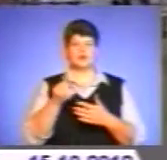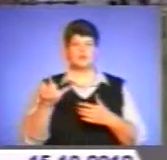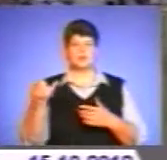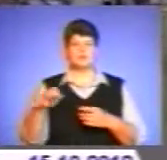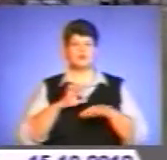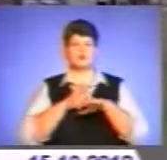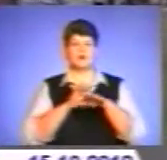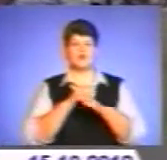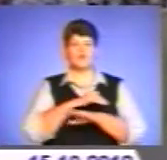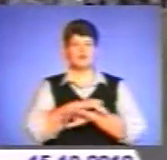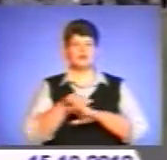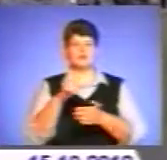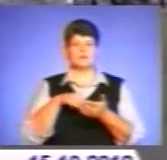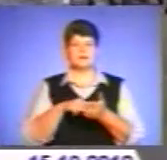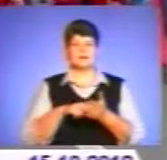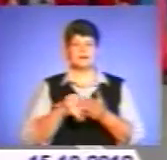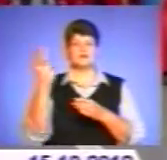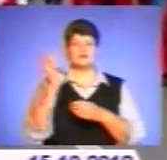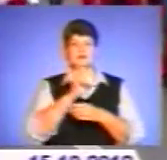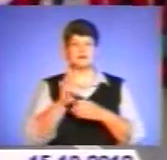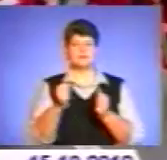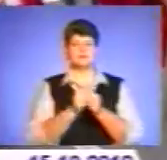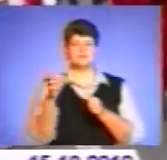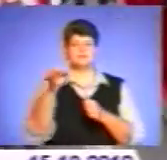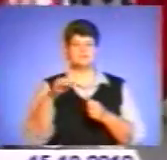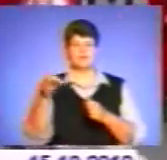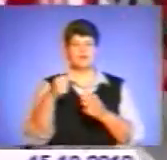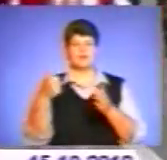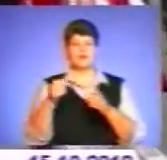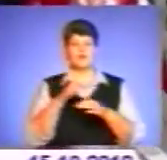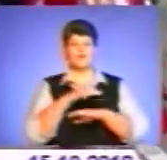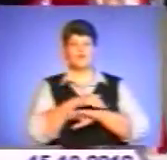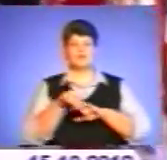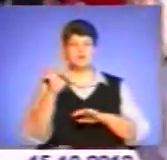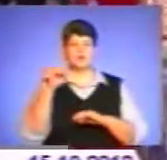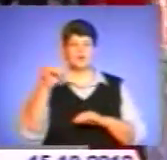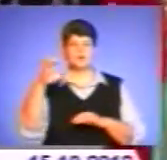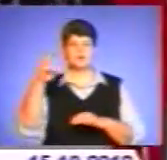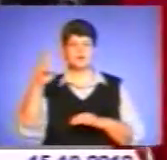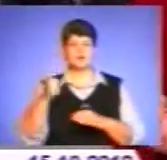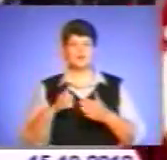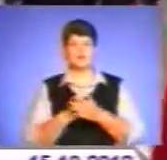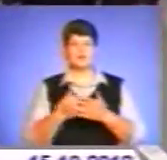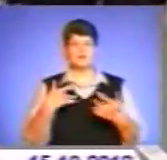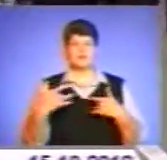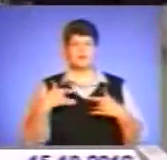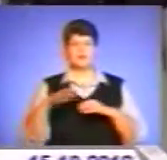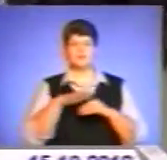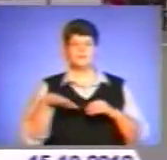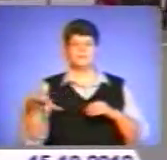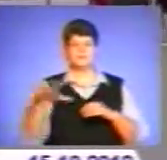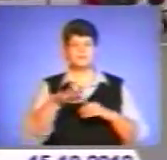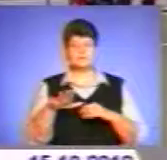міста за маршрутом – Наставна церква, вулиця Руська, до Театрального майдану. Відкриття ювілейного фестивалю козацької пісні